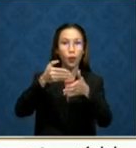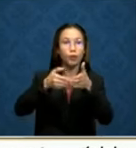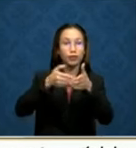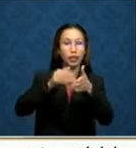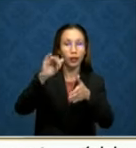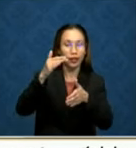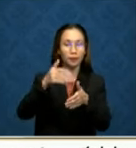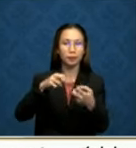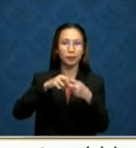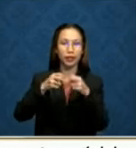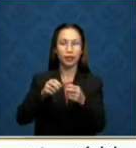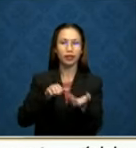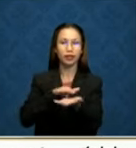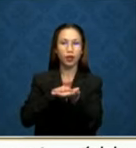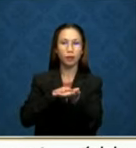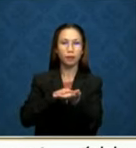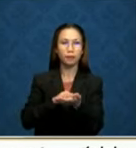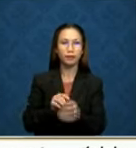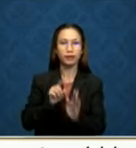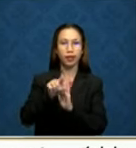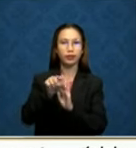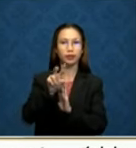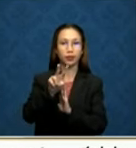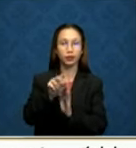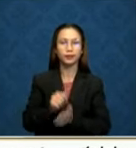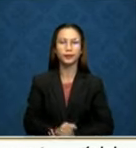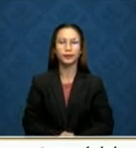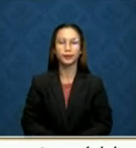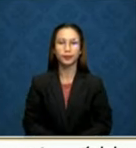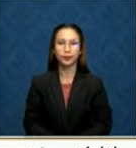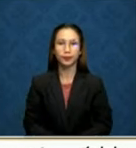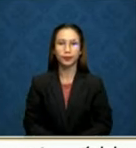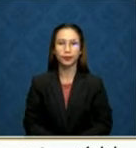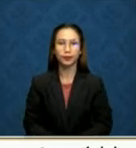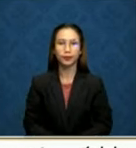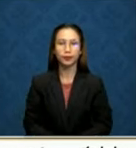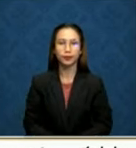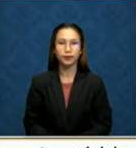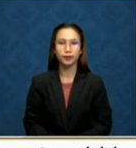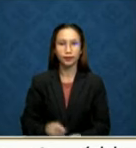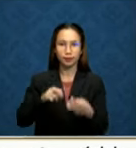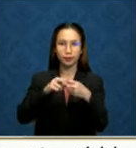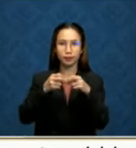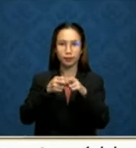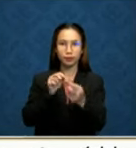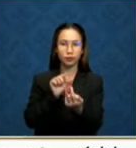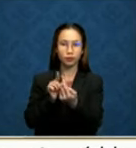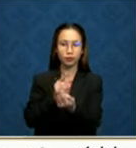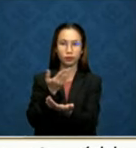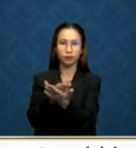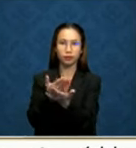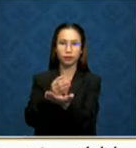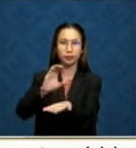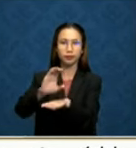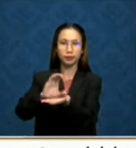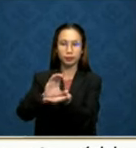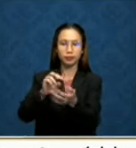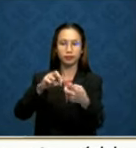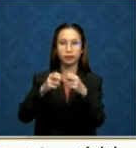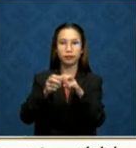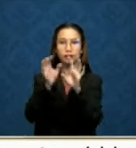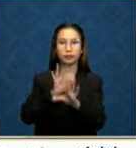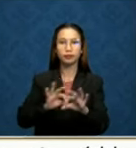ก่อนแล้วกนะคะก็คอปัญหาเรงปมาณก็ยงเป็ปัหาสำคัญ